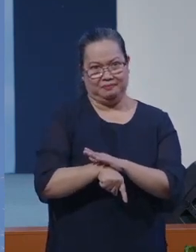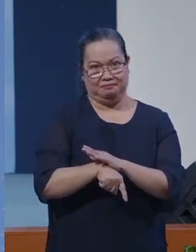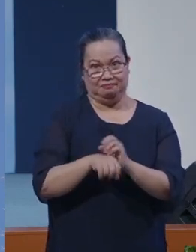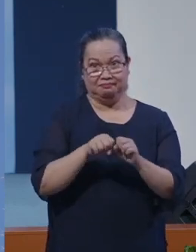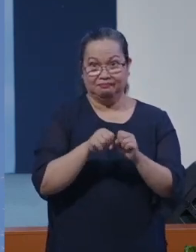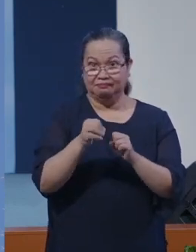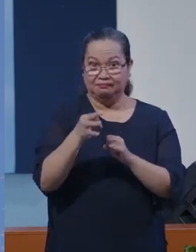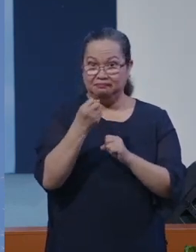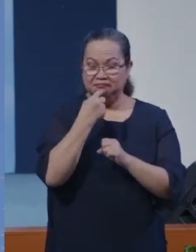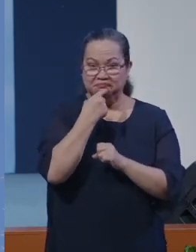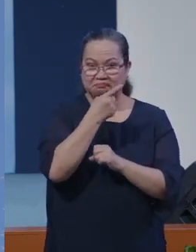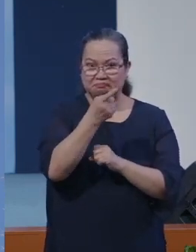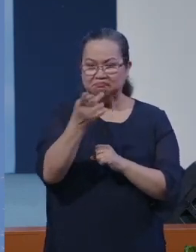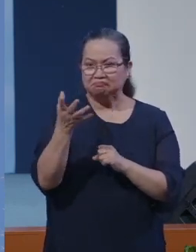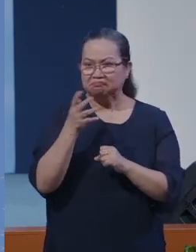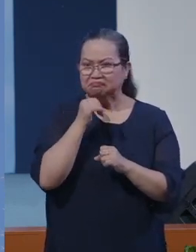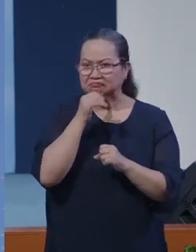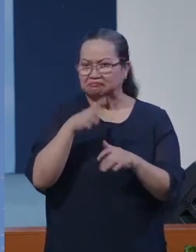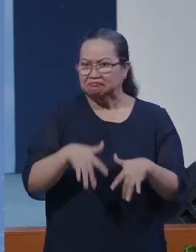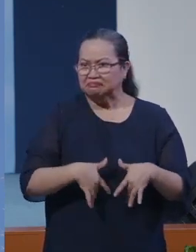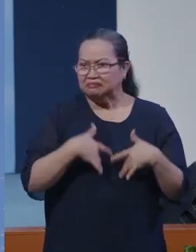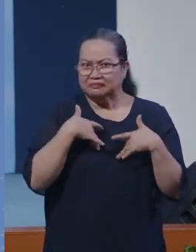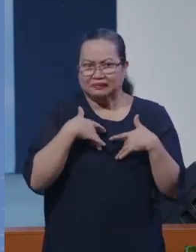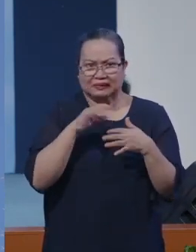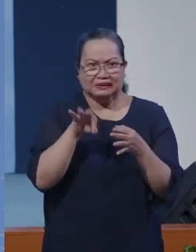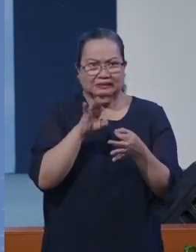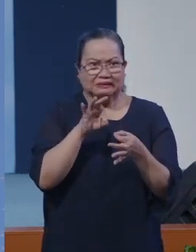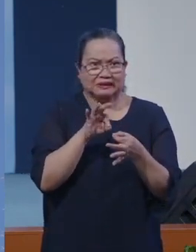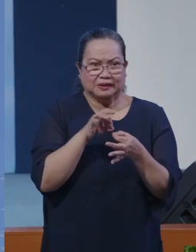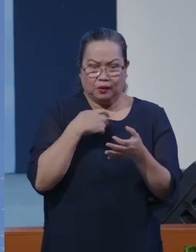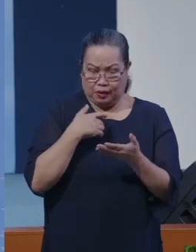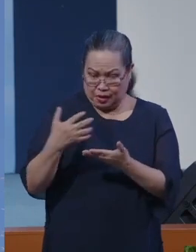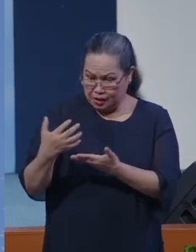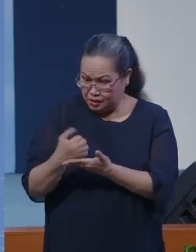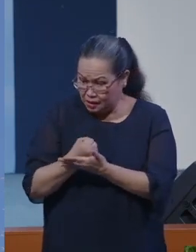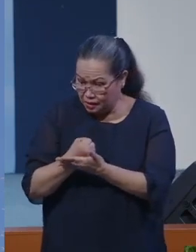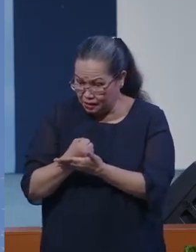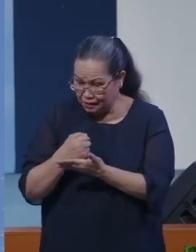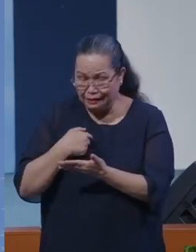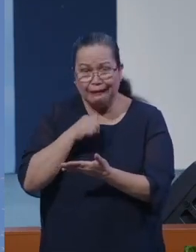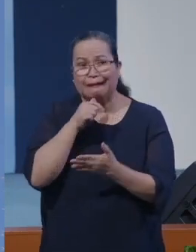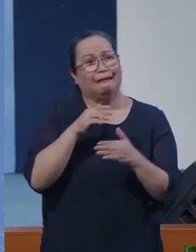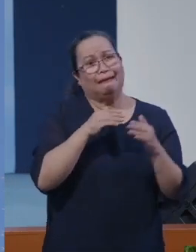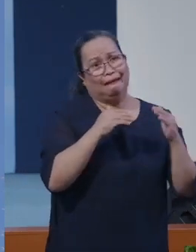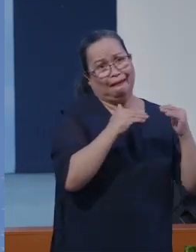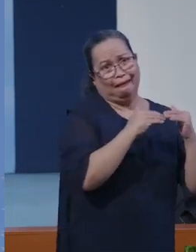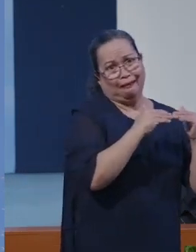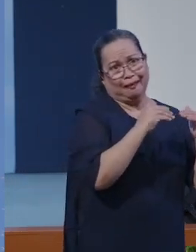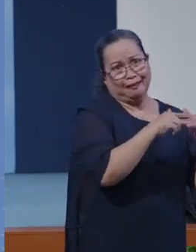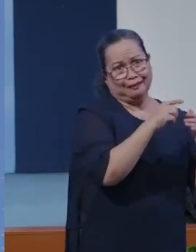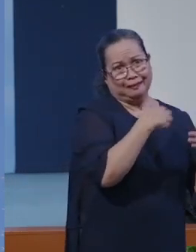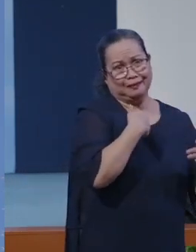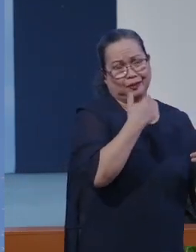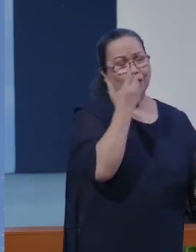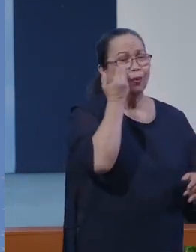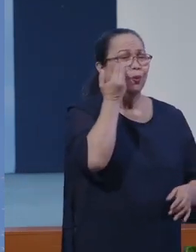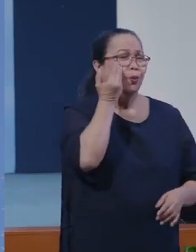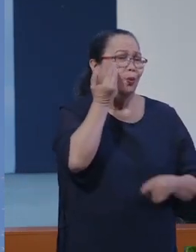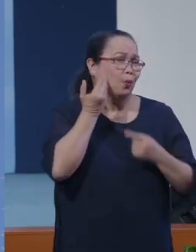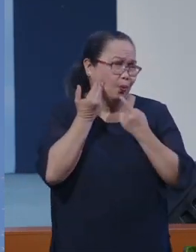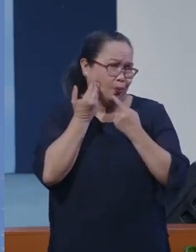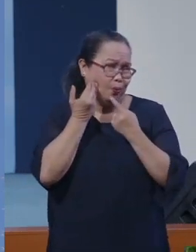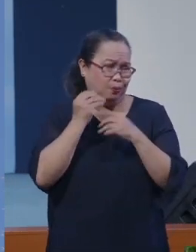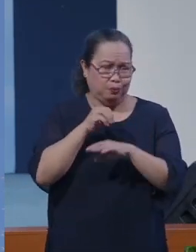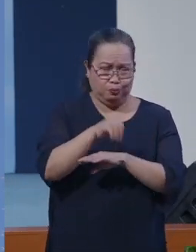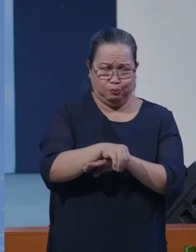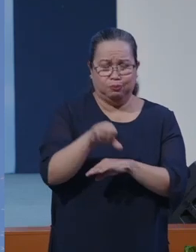marami ang hindi namumuhay ayon sa kanilang kinikita. At palaging kulang o palaging lampas